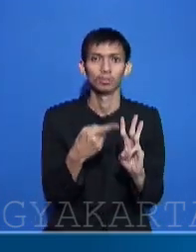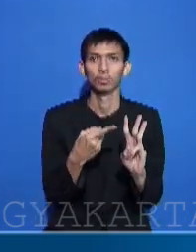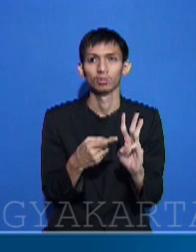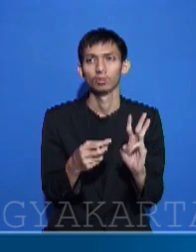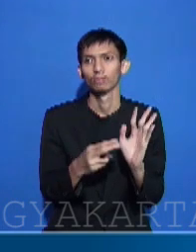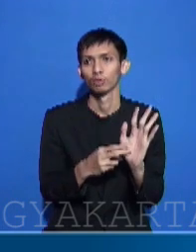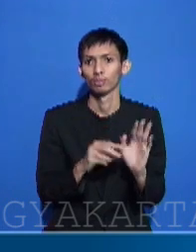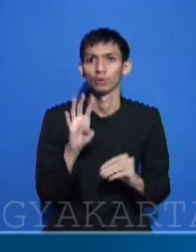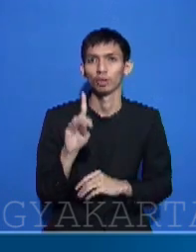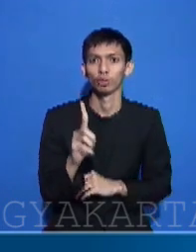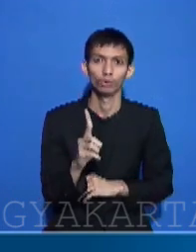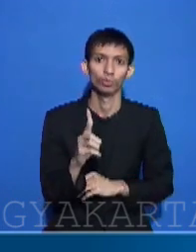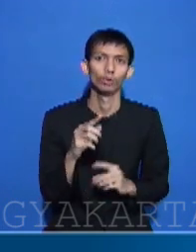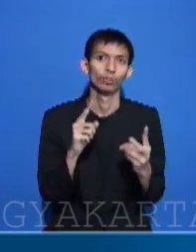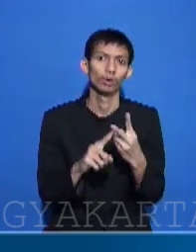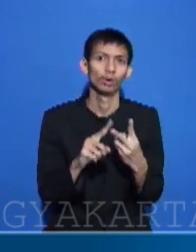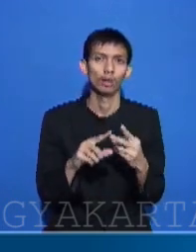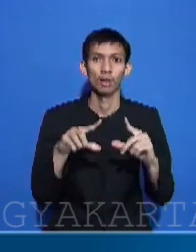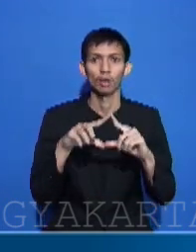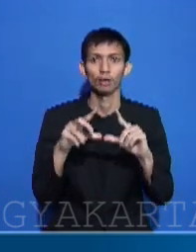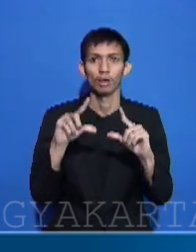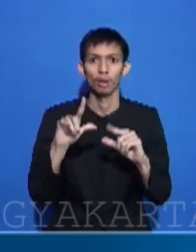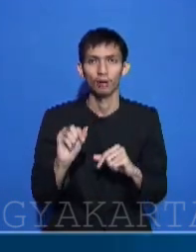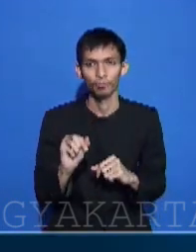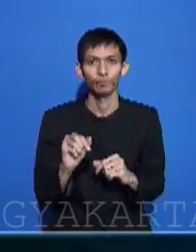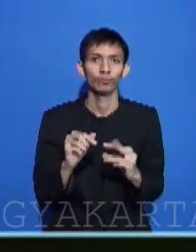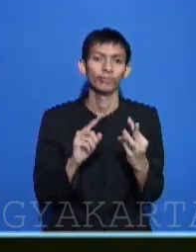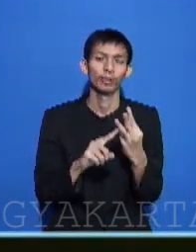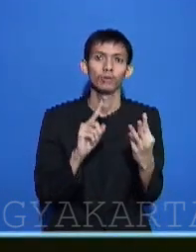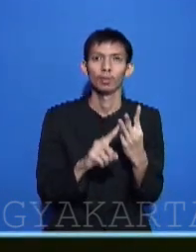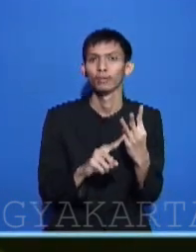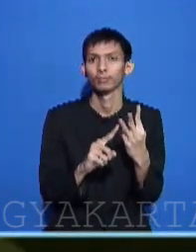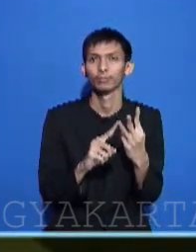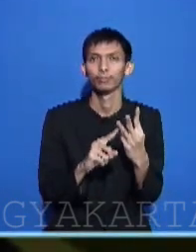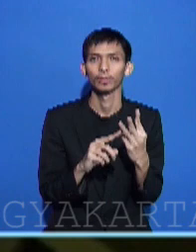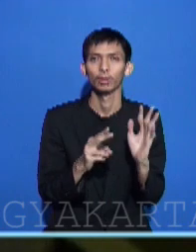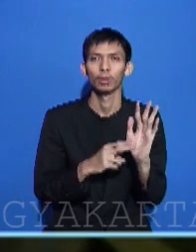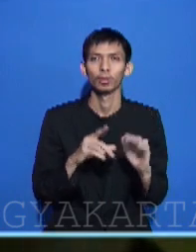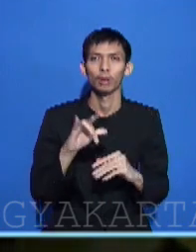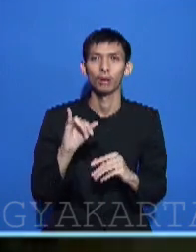41 tahun, Naila Janur, 17 tahun, dan Nailatul, 18 tahun,